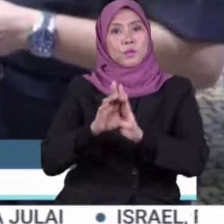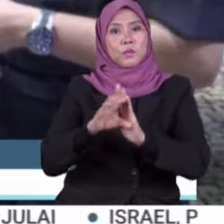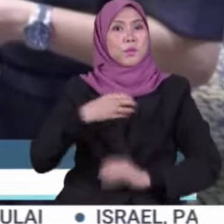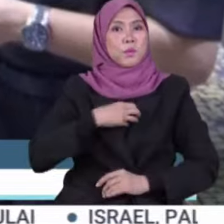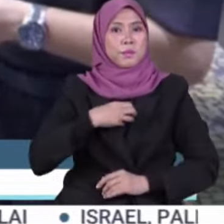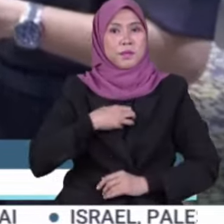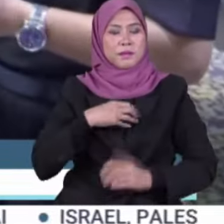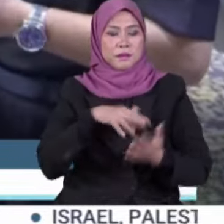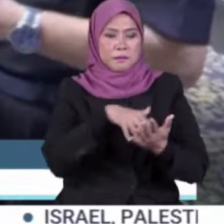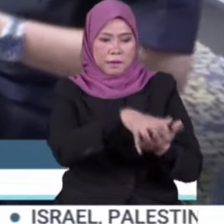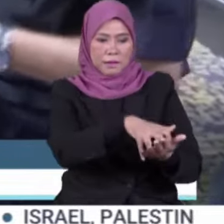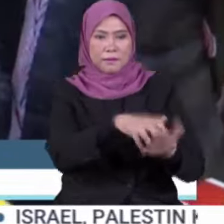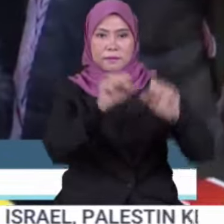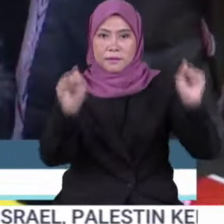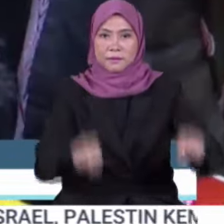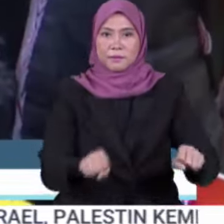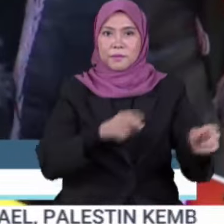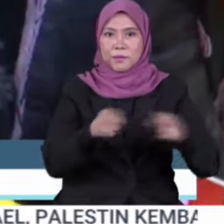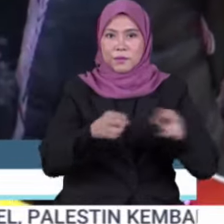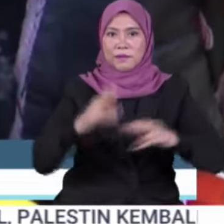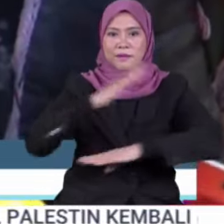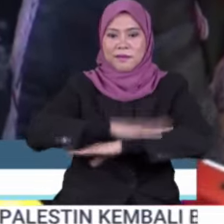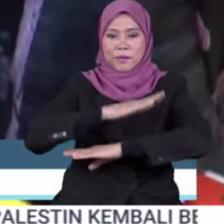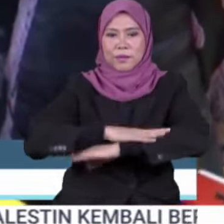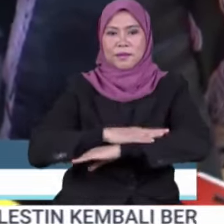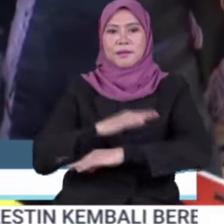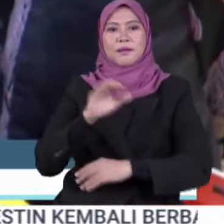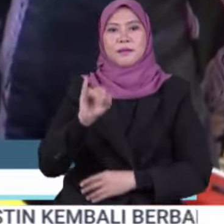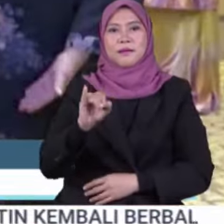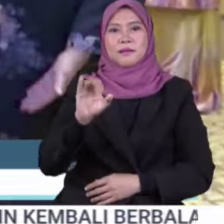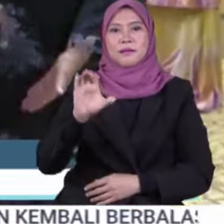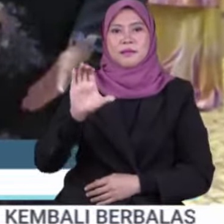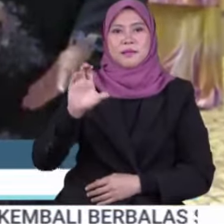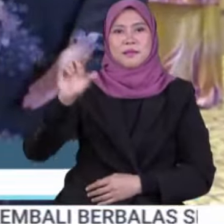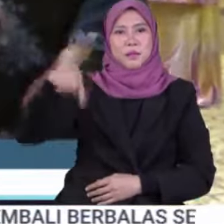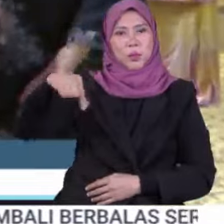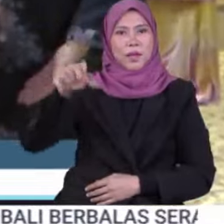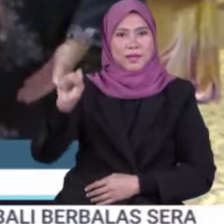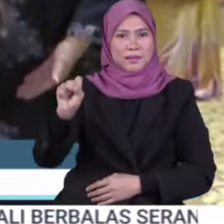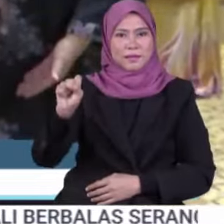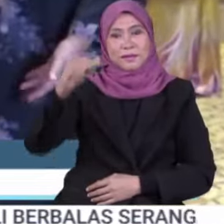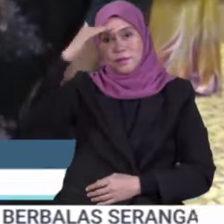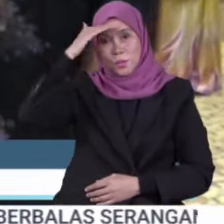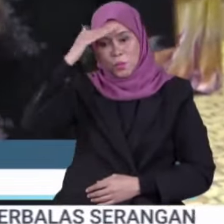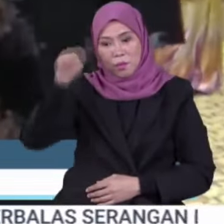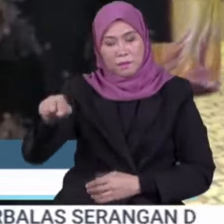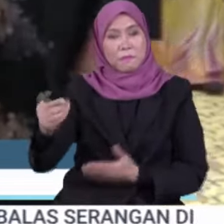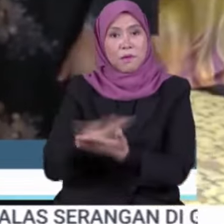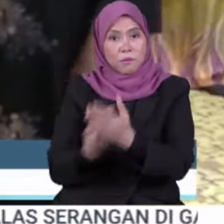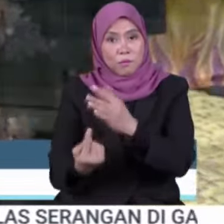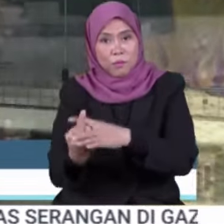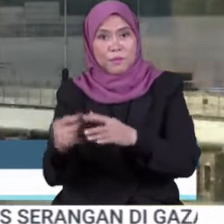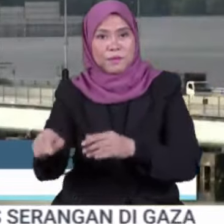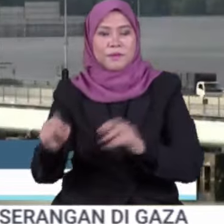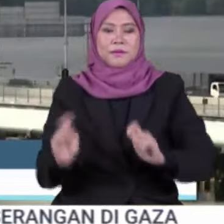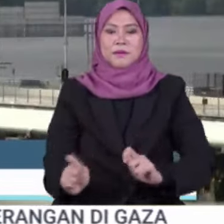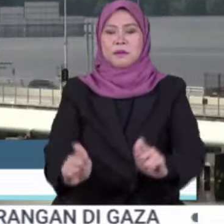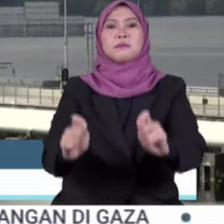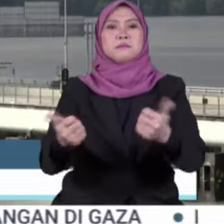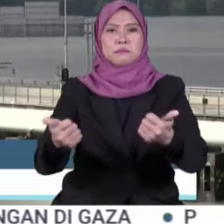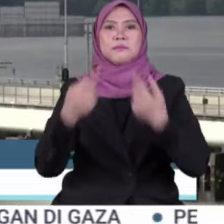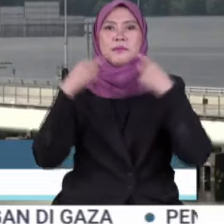mengenai kelemahan sistem pengurusan di kaunter ICQS bangunan Sultan Iskandar Shah Johor baru-baru ini, tindakan dilaksana telah